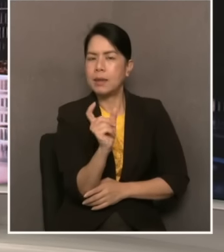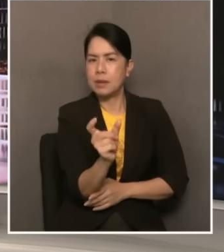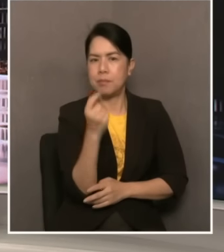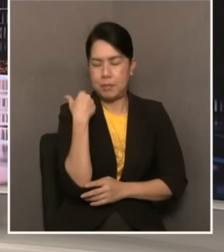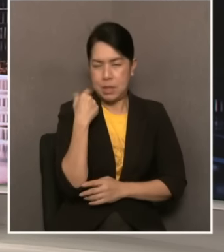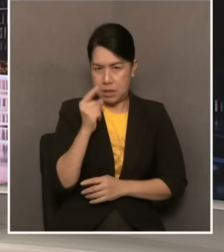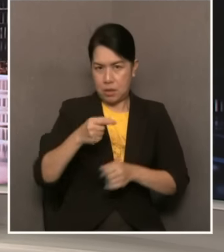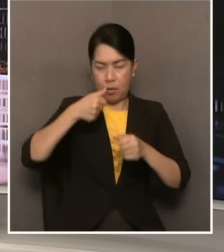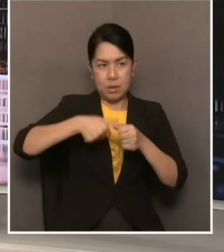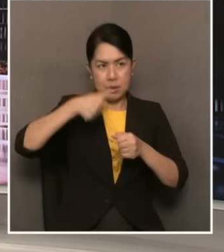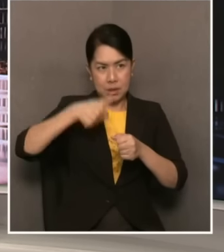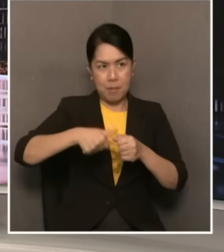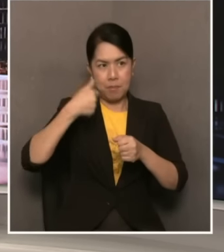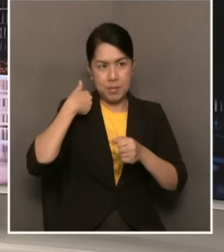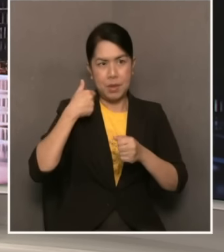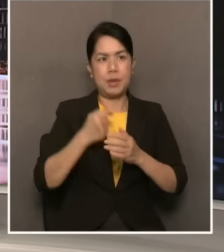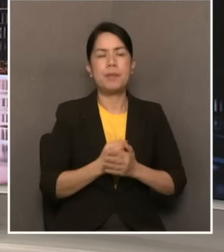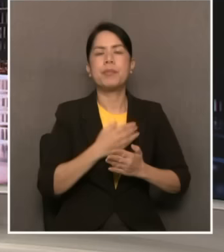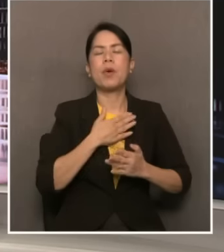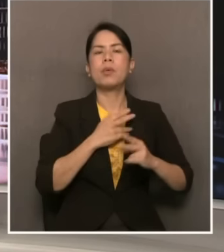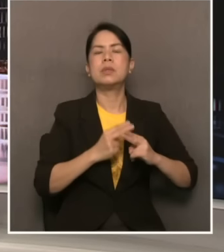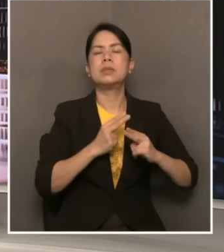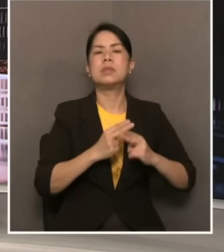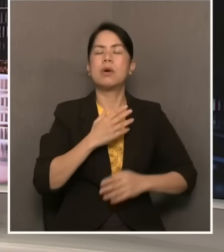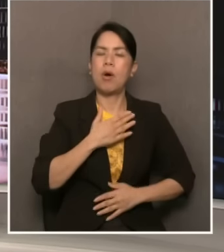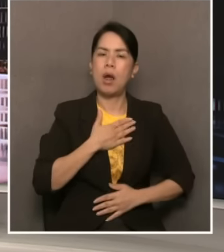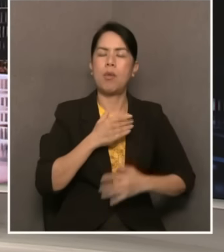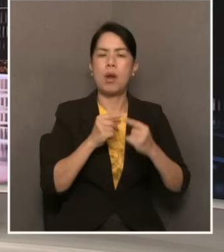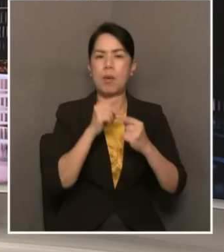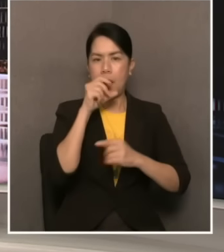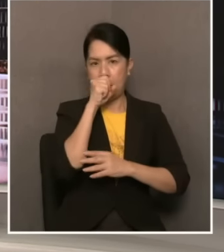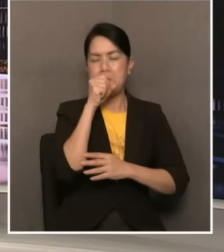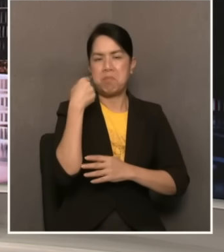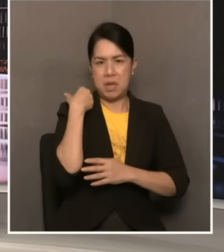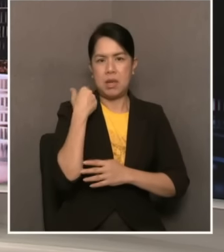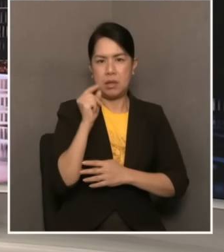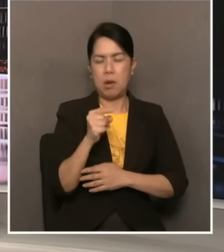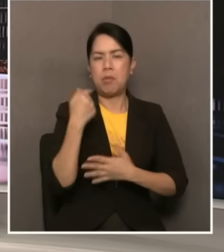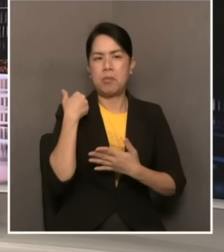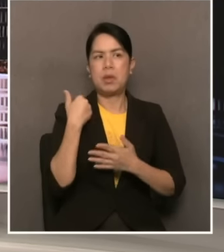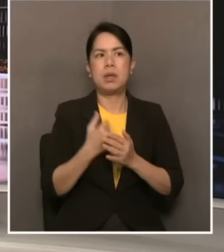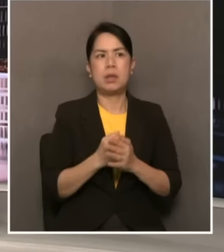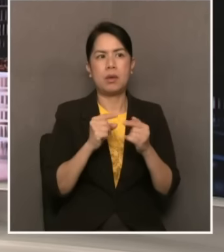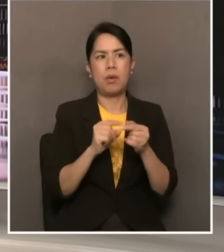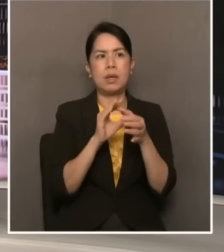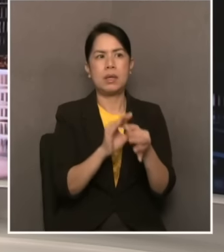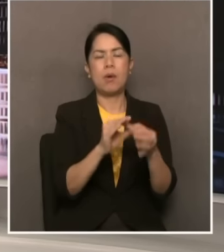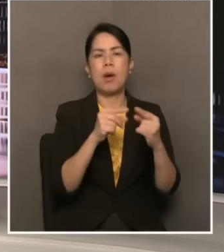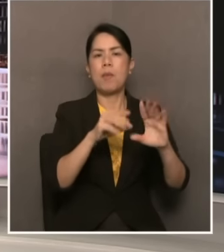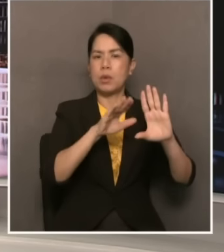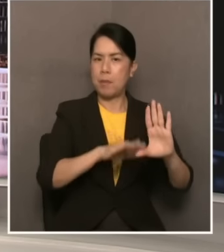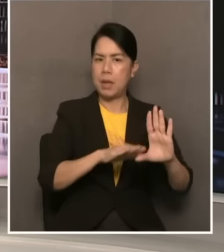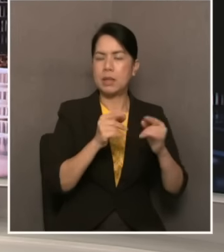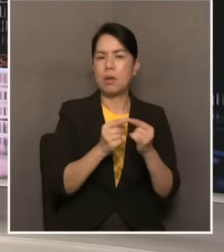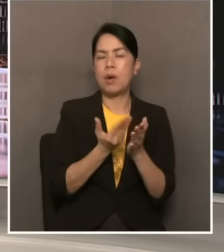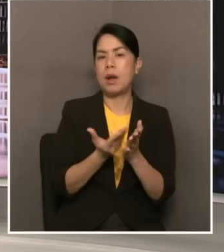ำไ้ใหดีนะคะทั้งบญชีผู้ใช้แล้วกรหัสผ่านเพราะว่าจะต้องใช้อีกหลายครั้งเลยนะคะทั้เรื่องของการเข้ามาลงทะเบรัสธหอ